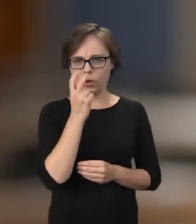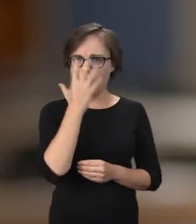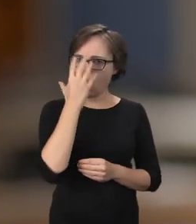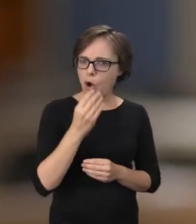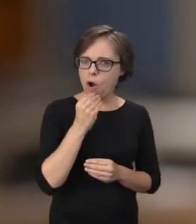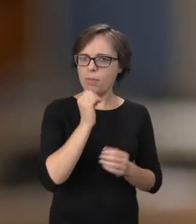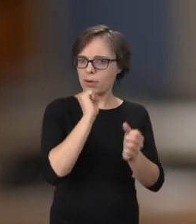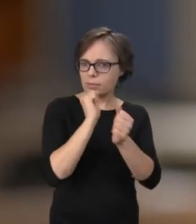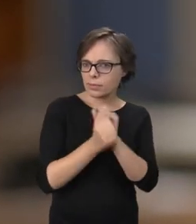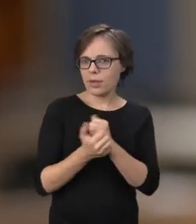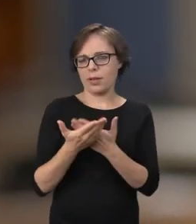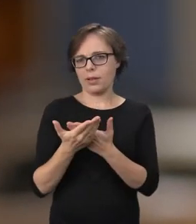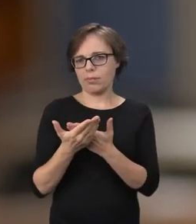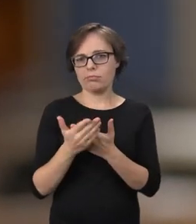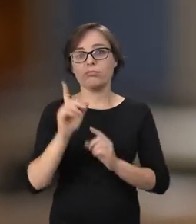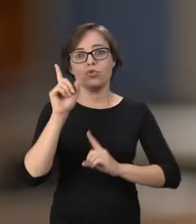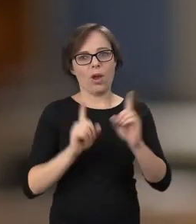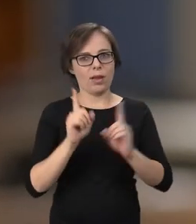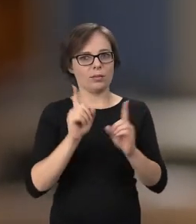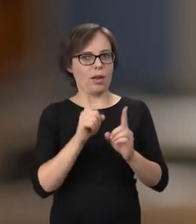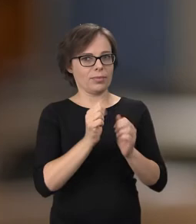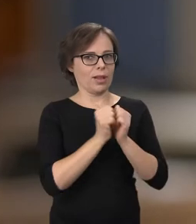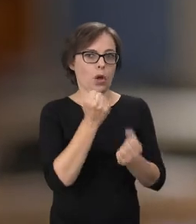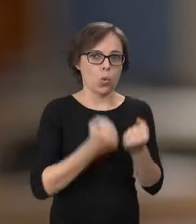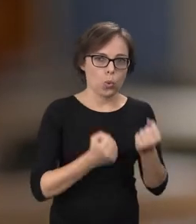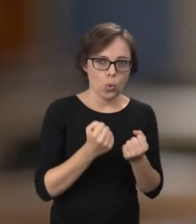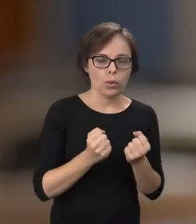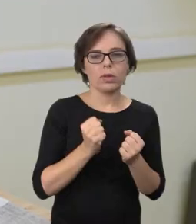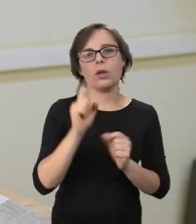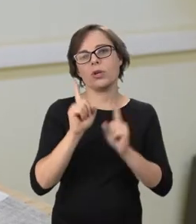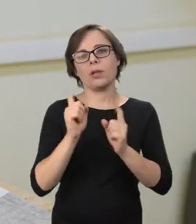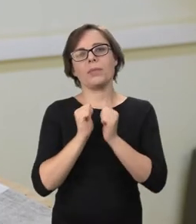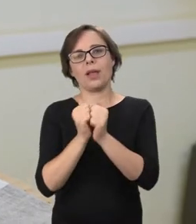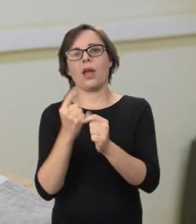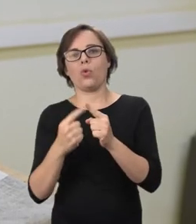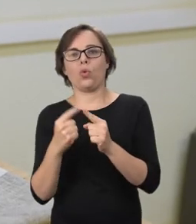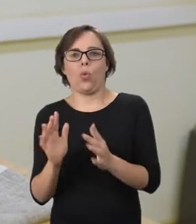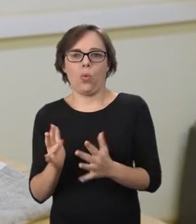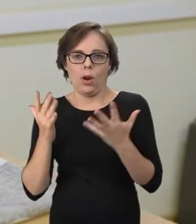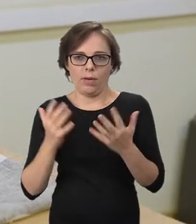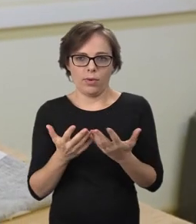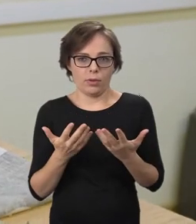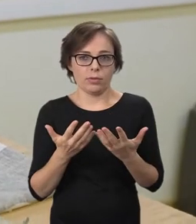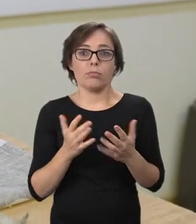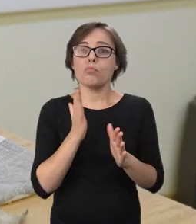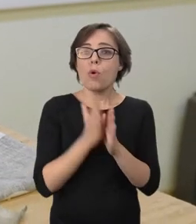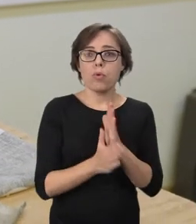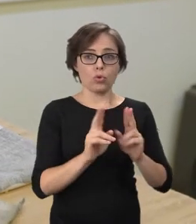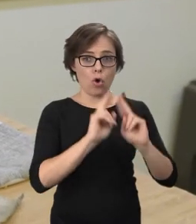obraz się zmienia. Czasami są to oczywiście większe czy mniejsze wyzwania. Po prostu w momencie, kiedy